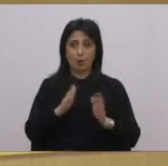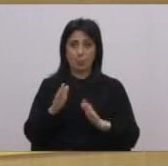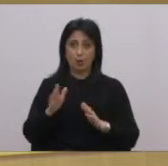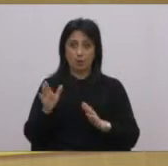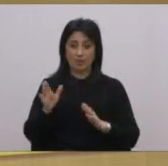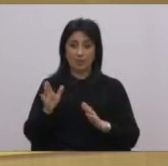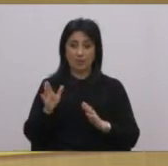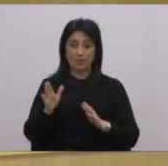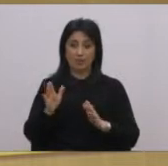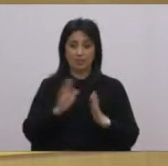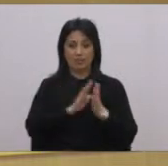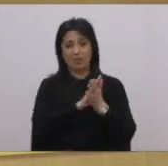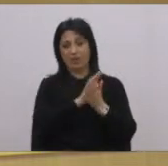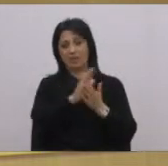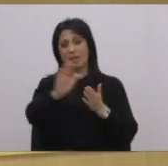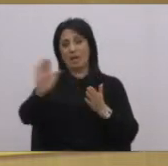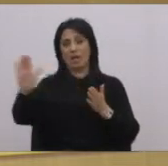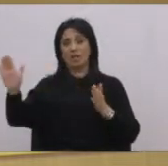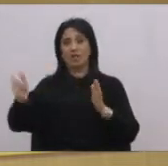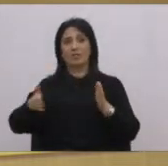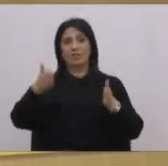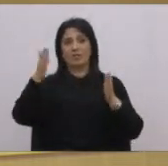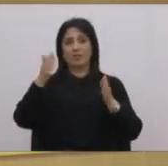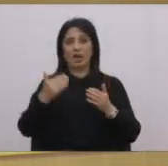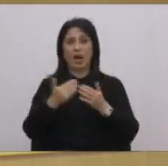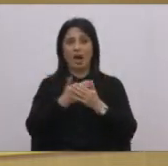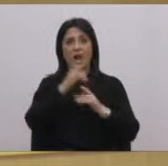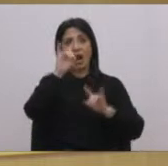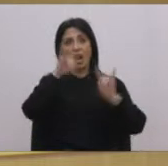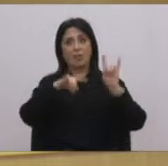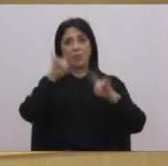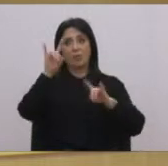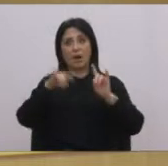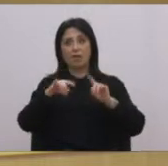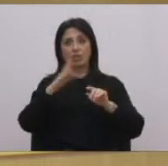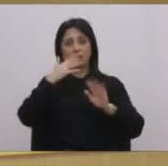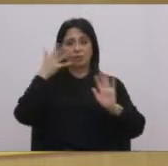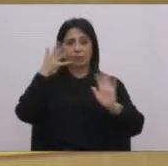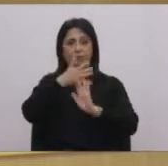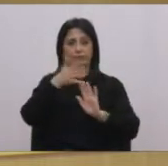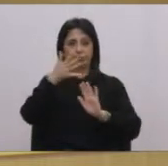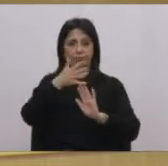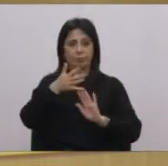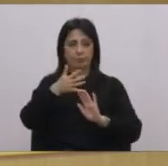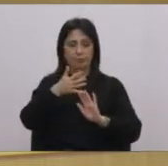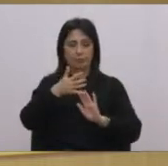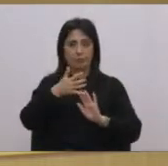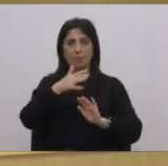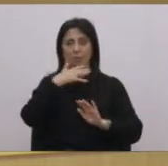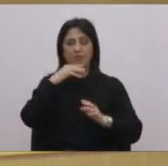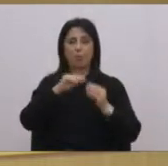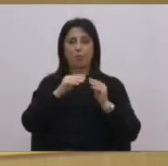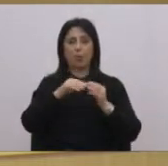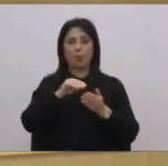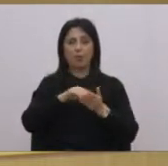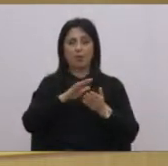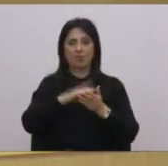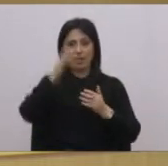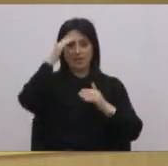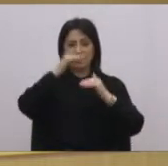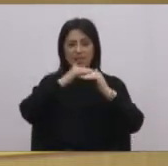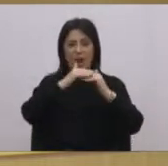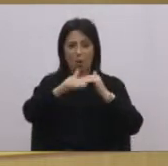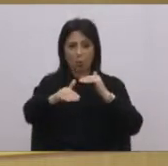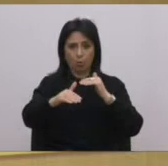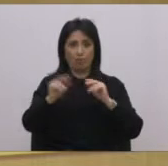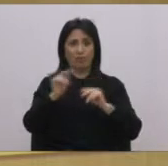ეს ფასადები ახალ ჩასმულ ფანჯრებიდან ხალხს წყალი შესდის. საერთოდ ბევრი პრობლემა ფიქსირდება სახურავების